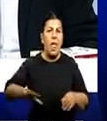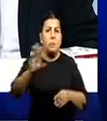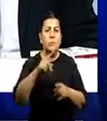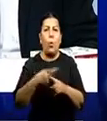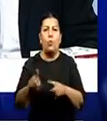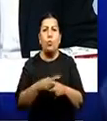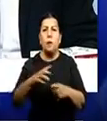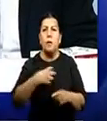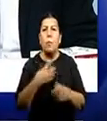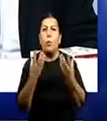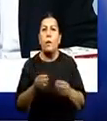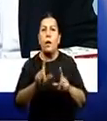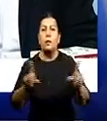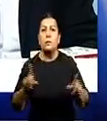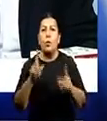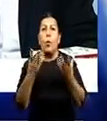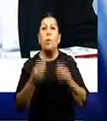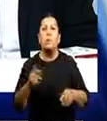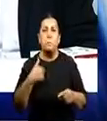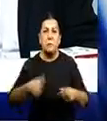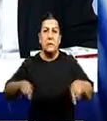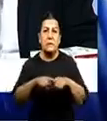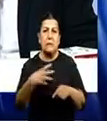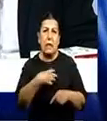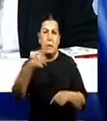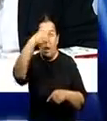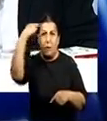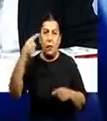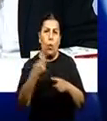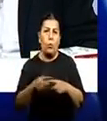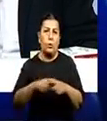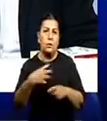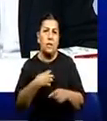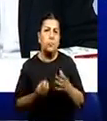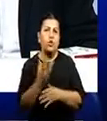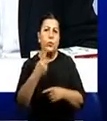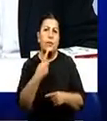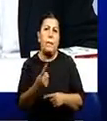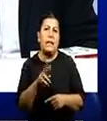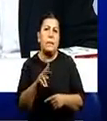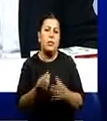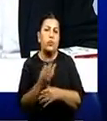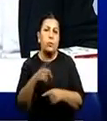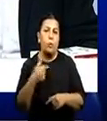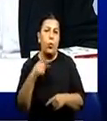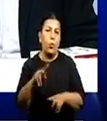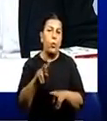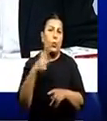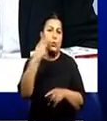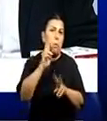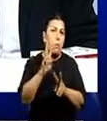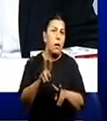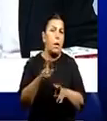olmalı. Bu olmadıkça biz aslında kendi kaderimize ortak bir şekilde de sahip çıkmıyoruz demektir. Ben bu açıdan